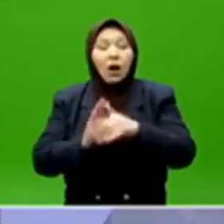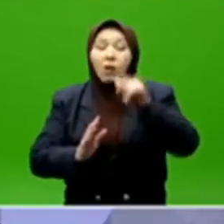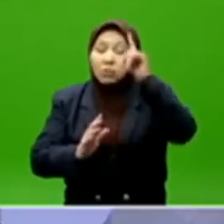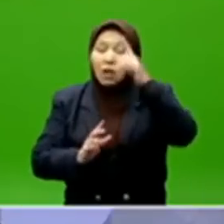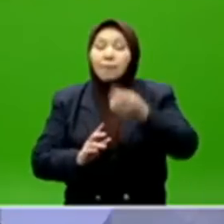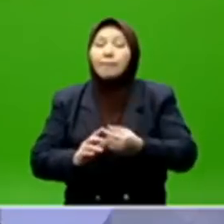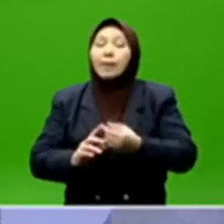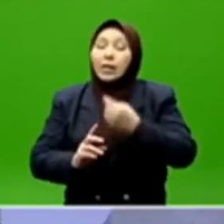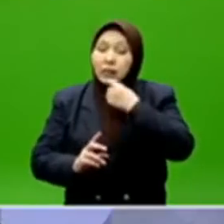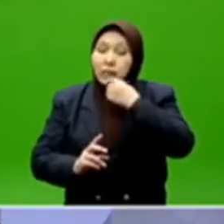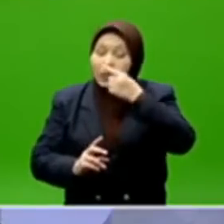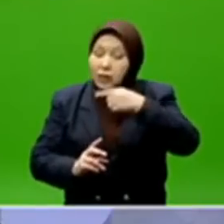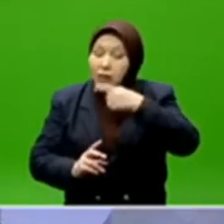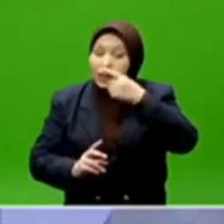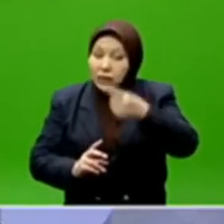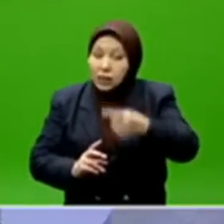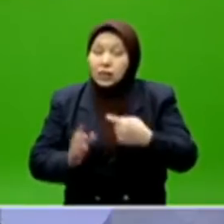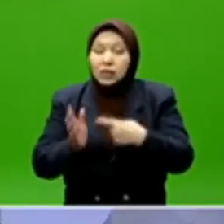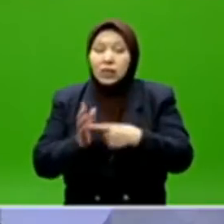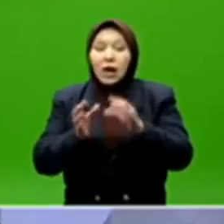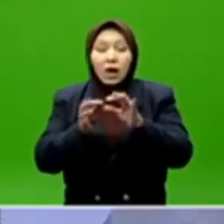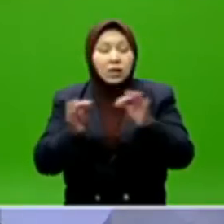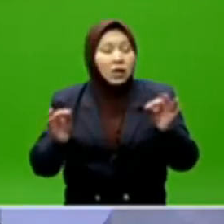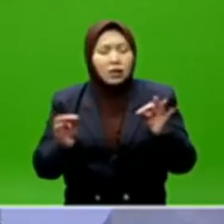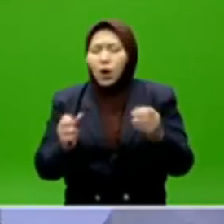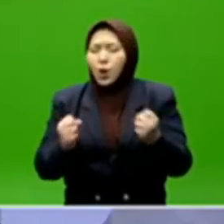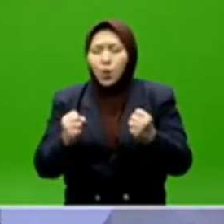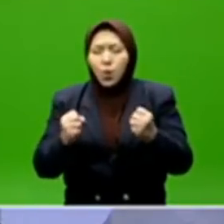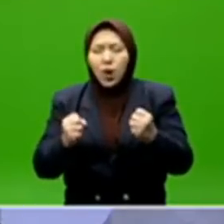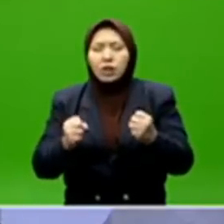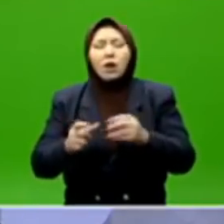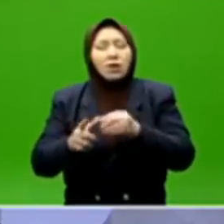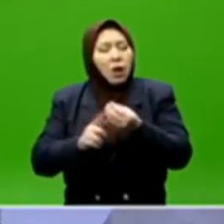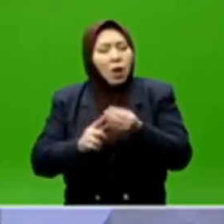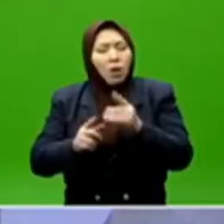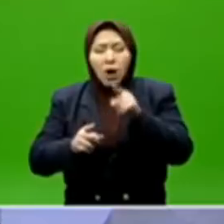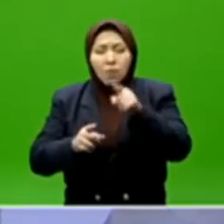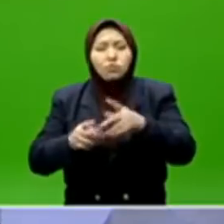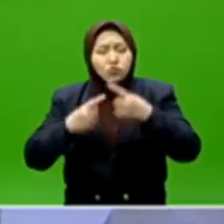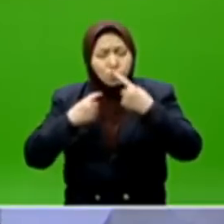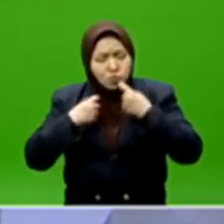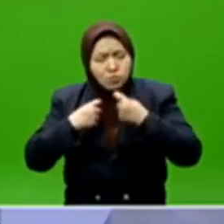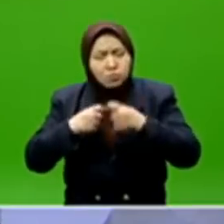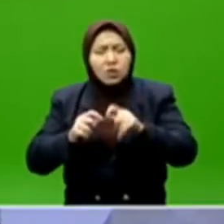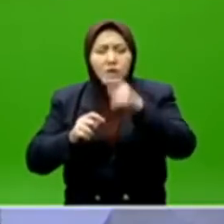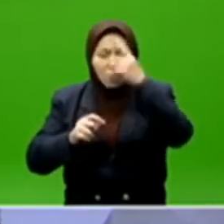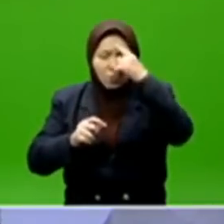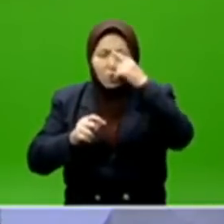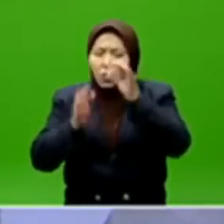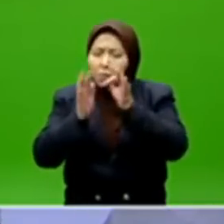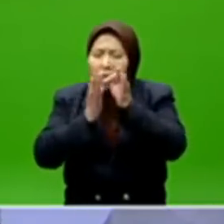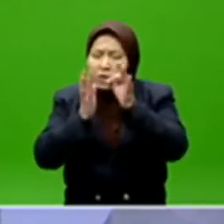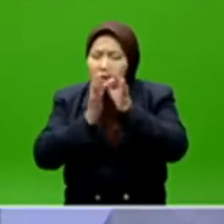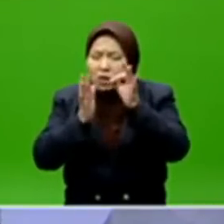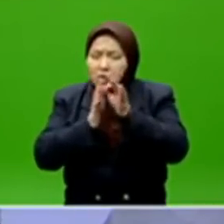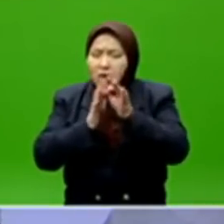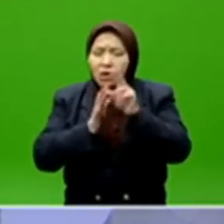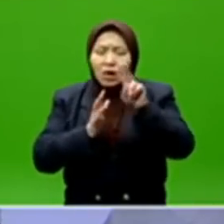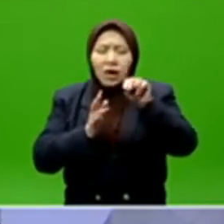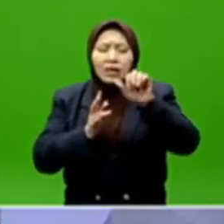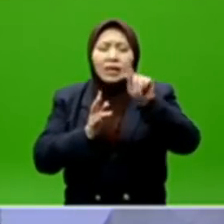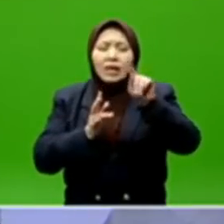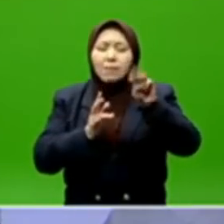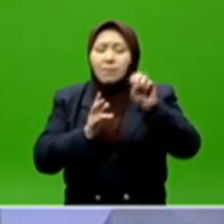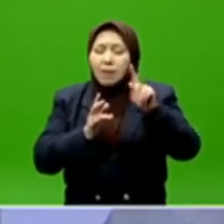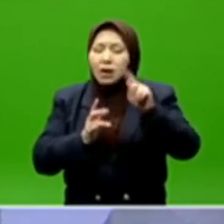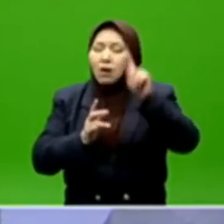in tu'uddu, subhanallah, ini ayat yang mantap, ustaz, ya. Jika kamu cuba untuk mengira nikmat Allah ini, la